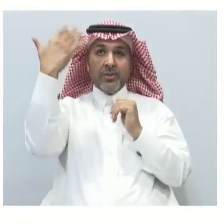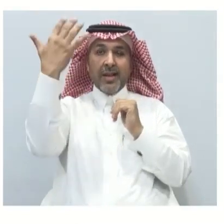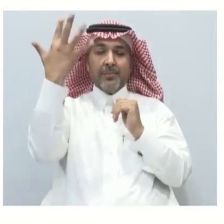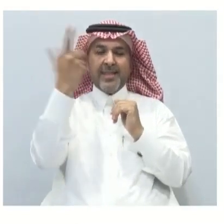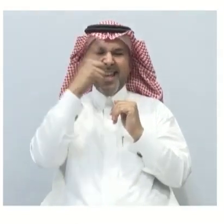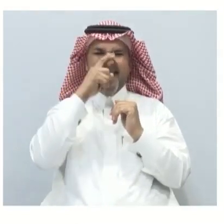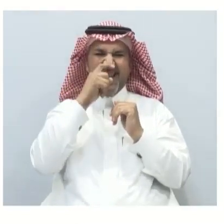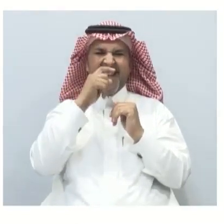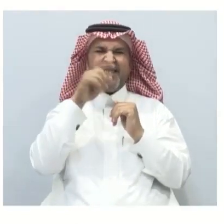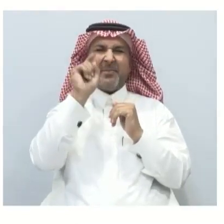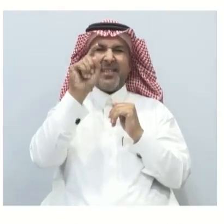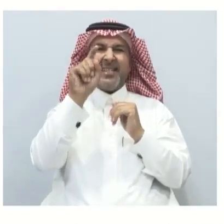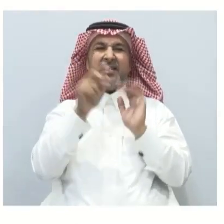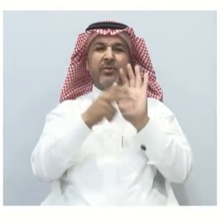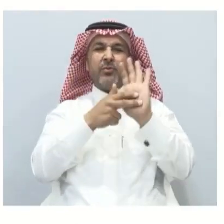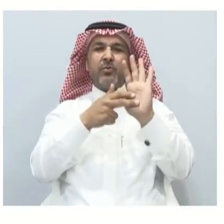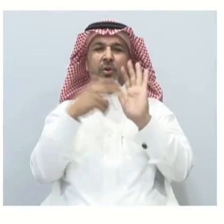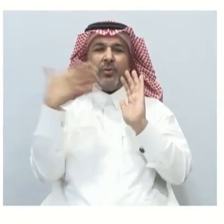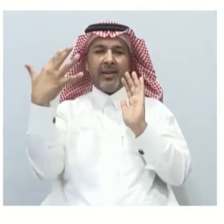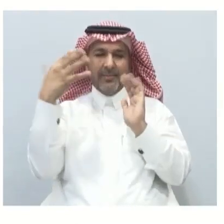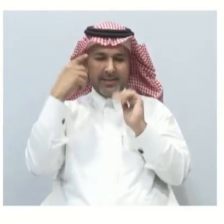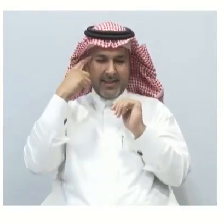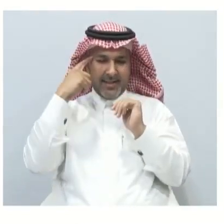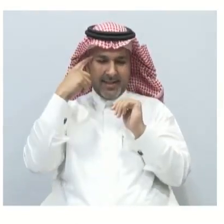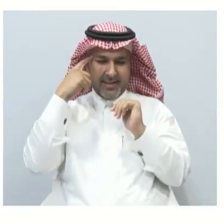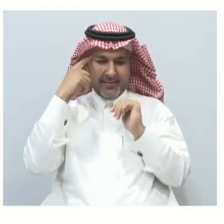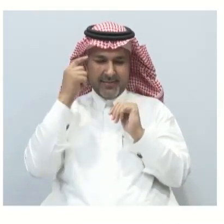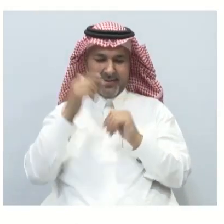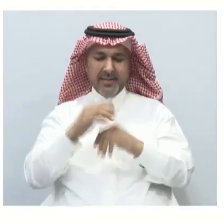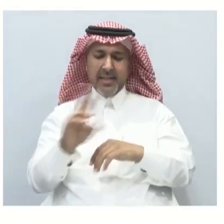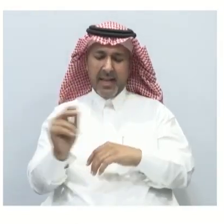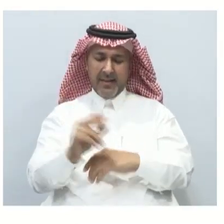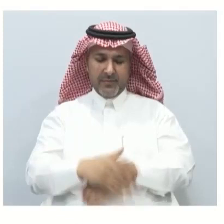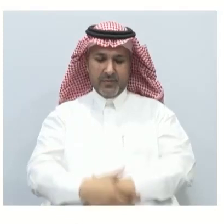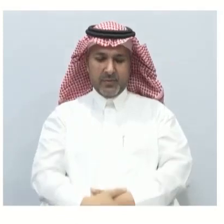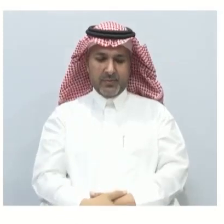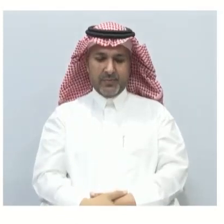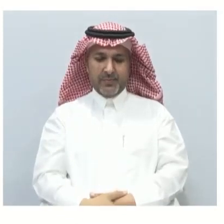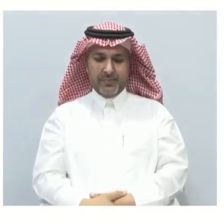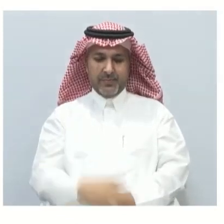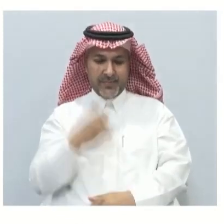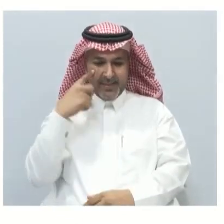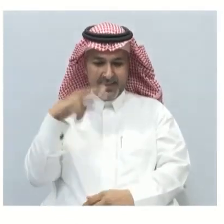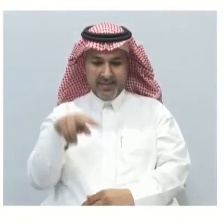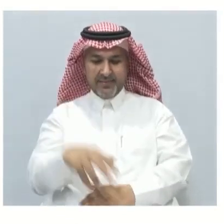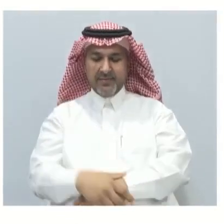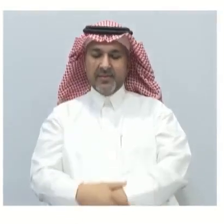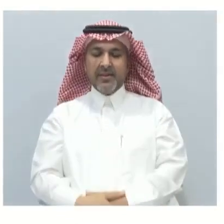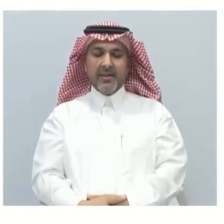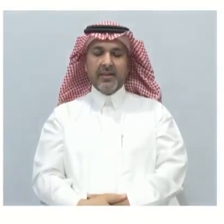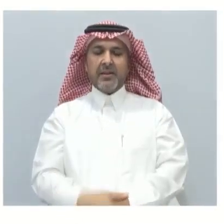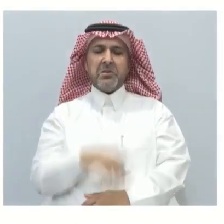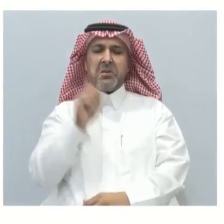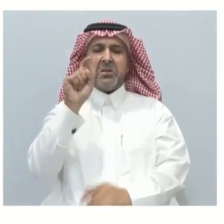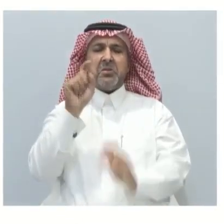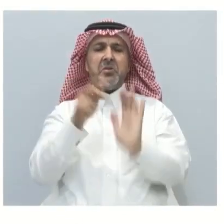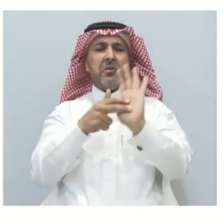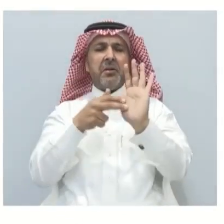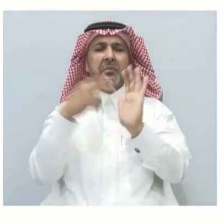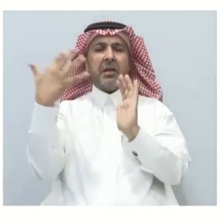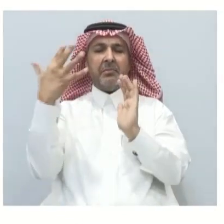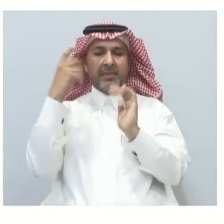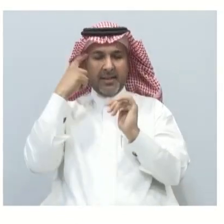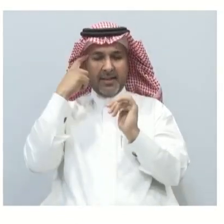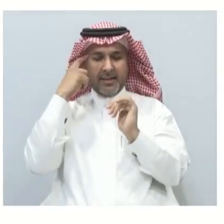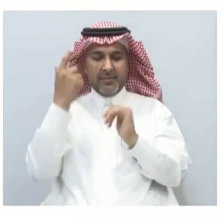واذا كانت الاكس تساوي خم فان 3 اس اكس تساوي 3 اس خ ولا يشترط ذلك يعني لو كان انت الاكس تساوي خمسه ممكن اقول